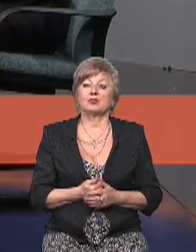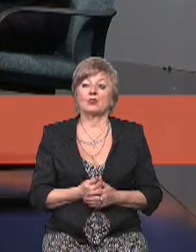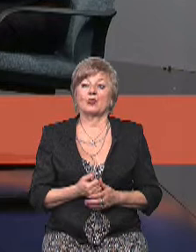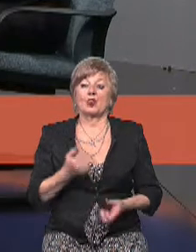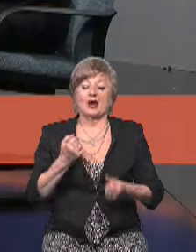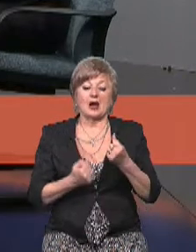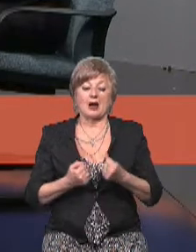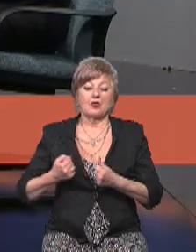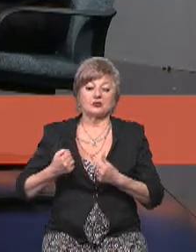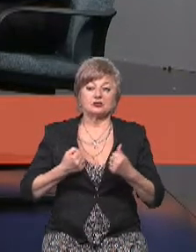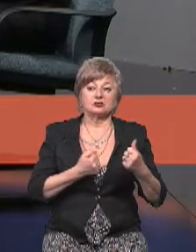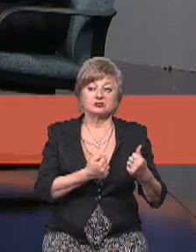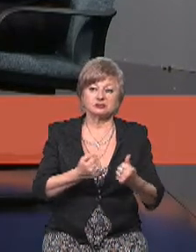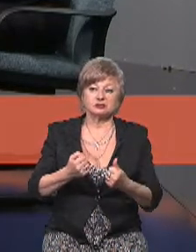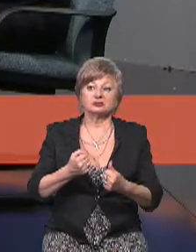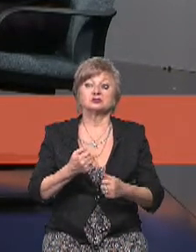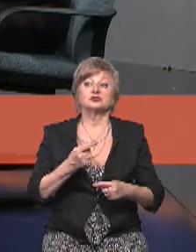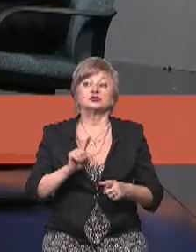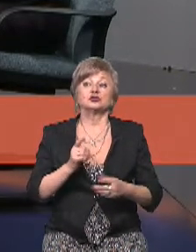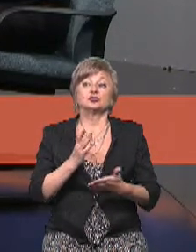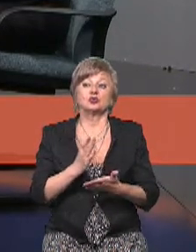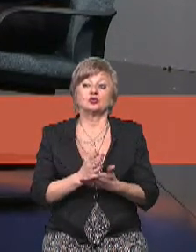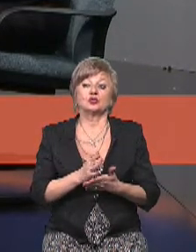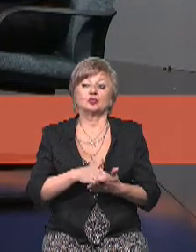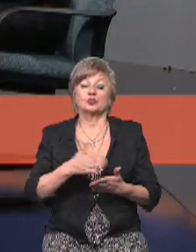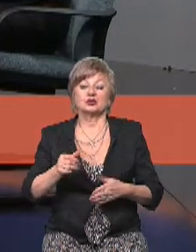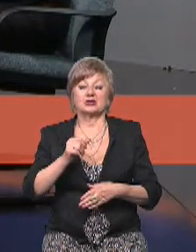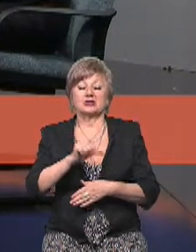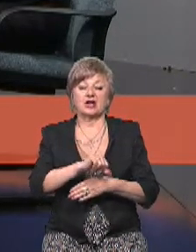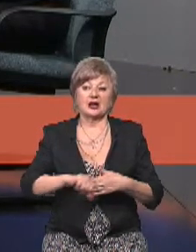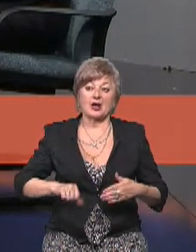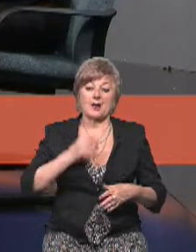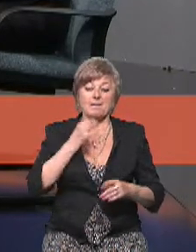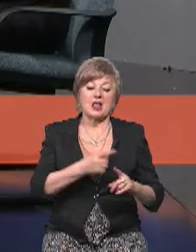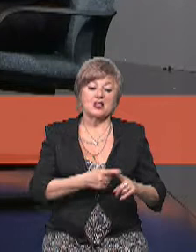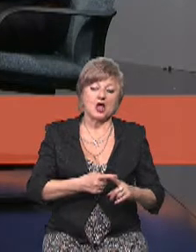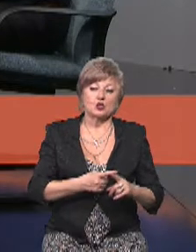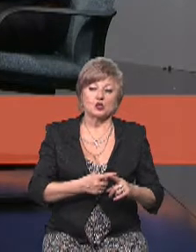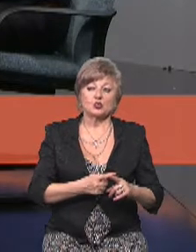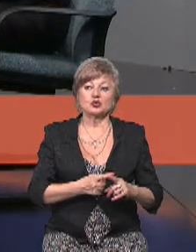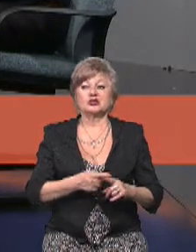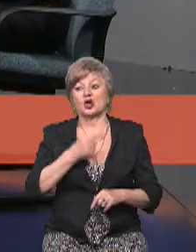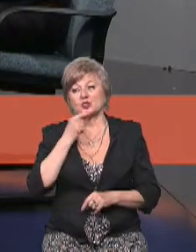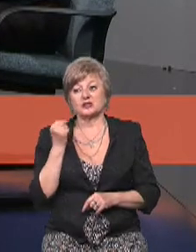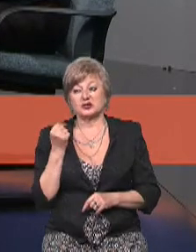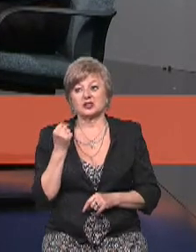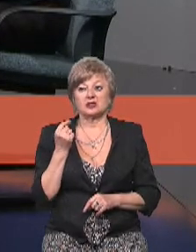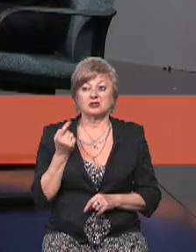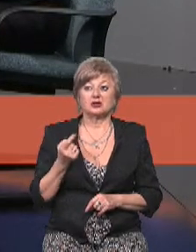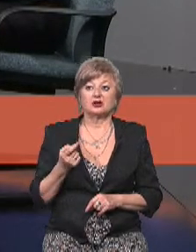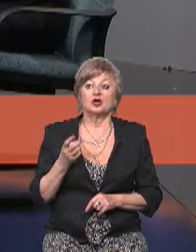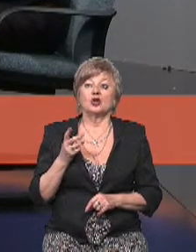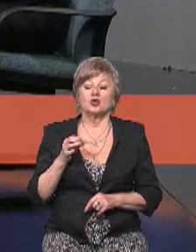Автомобілі заходили через автомобільні пункти пропуску, які знаходились на західному кордоні, на кордоні з Білоруссю, може десь з Росією.